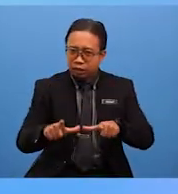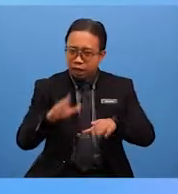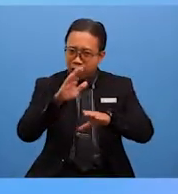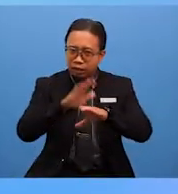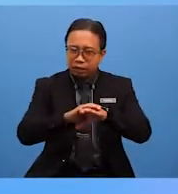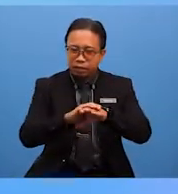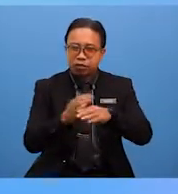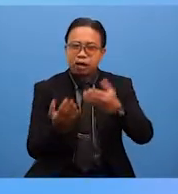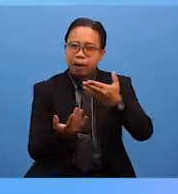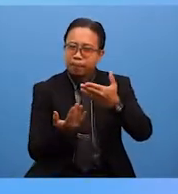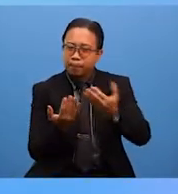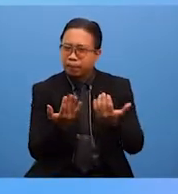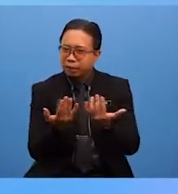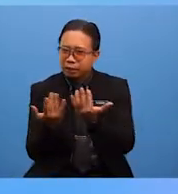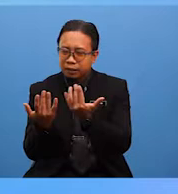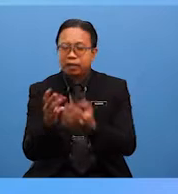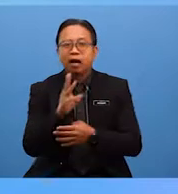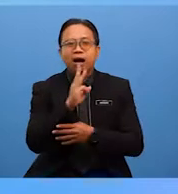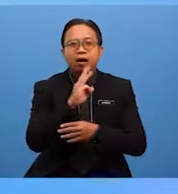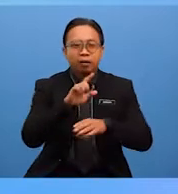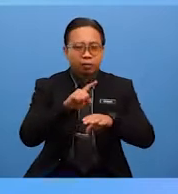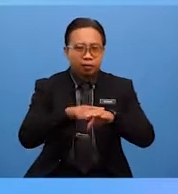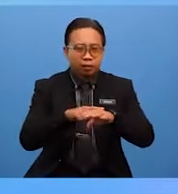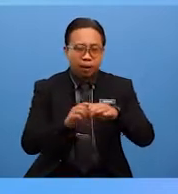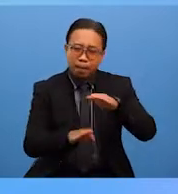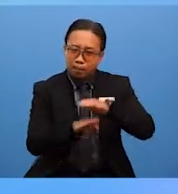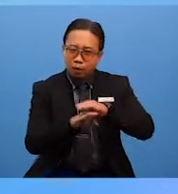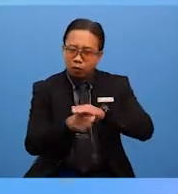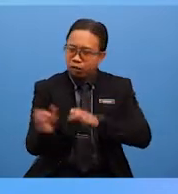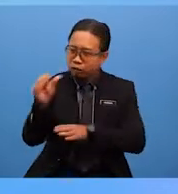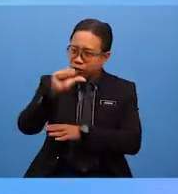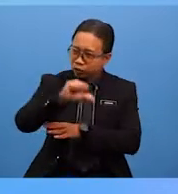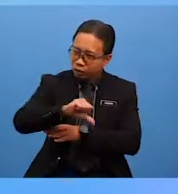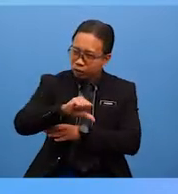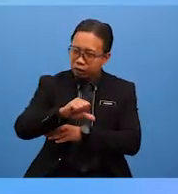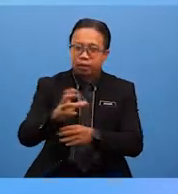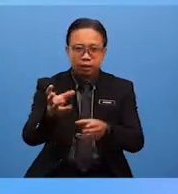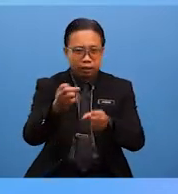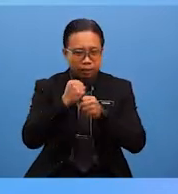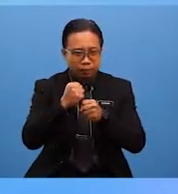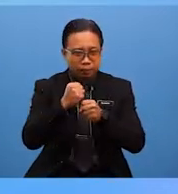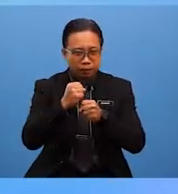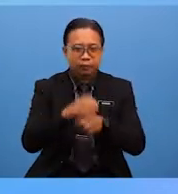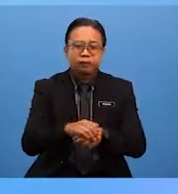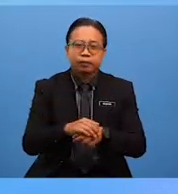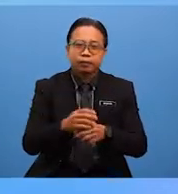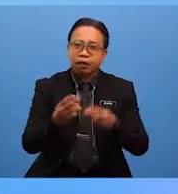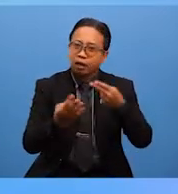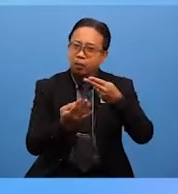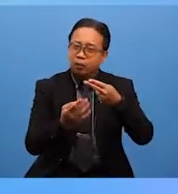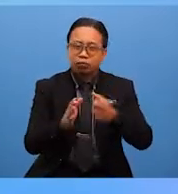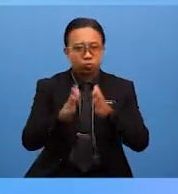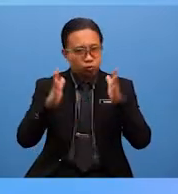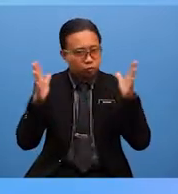diatas api air pada bahagian bawah CD menerima HB dan mengembang